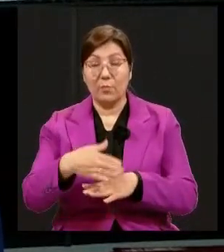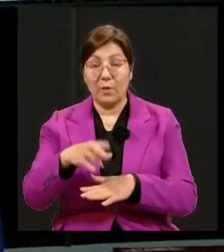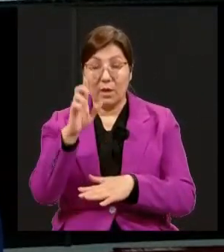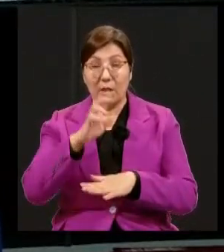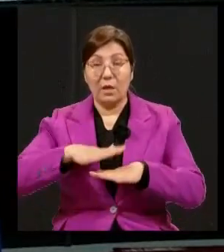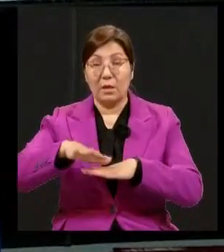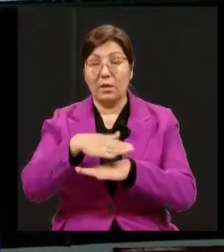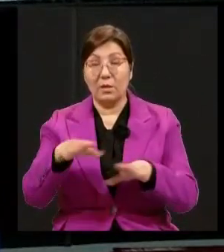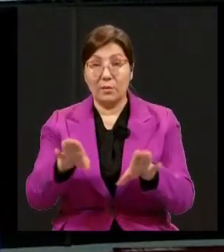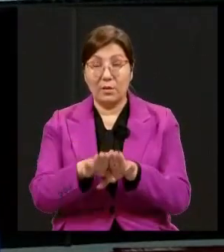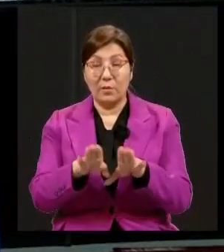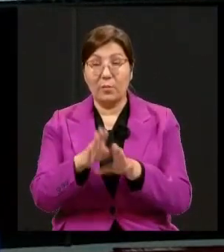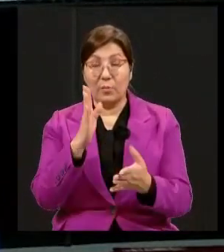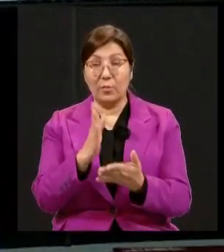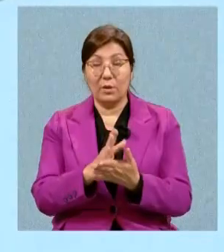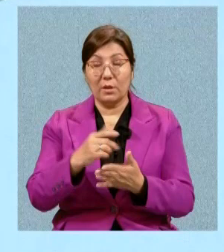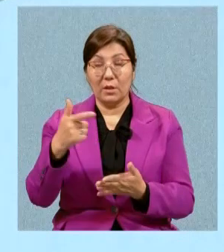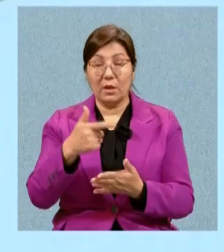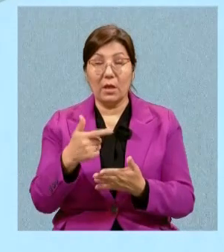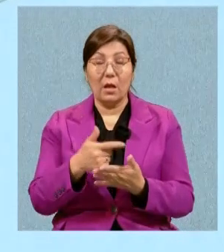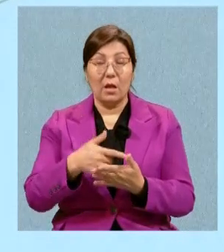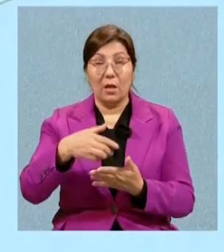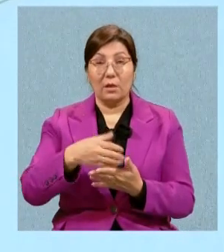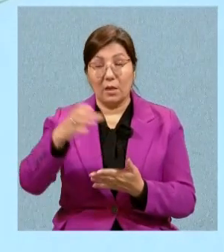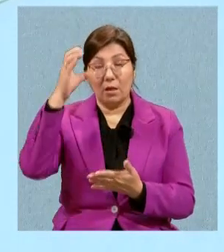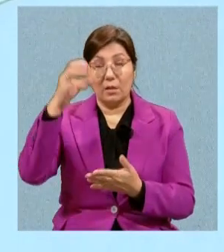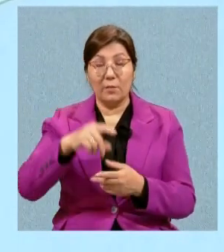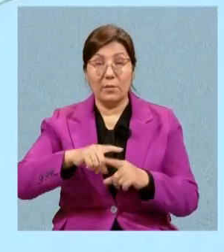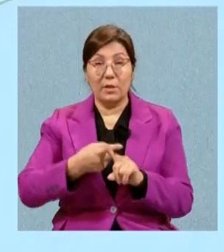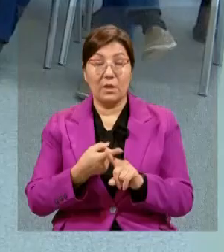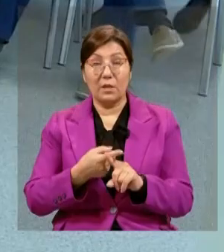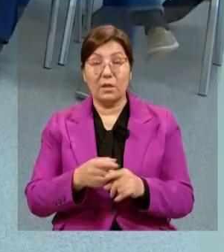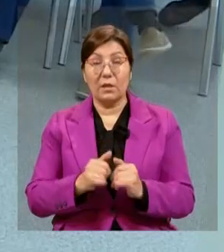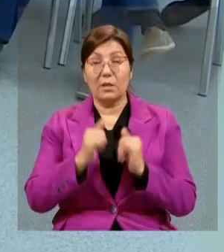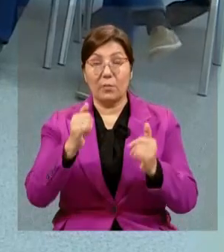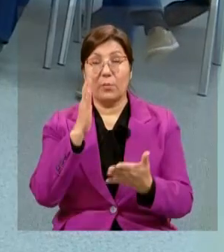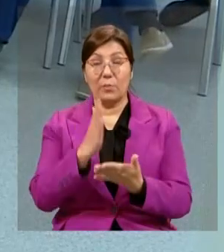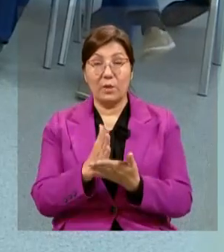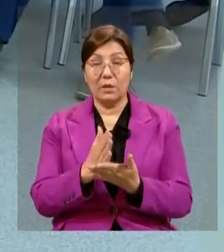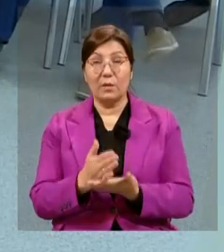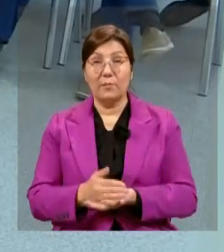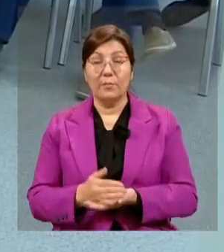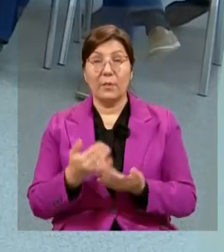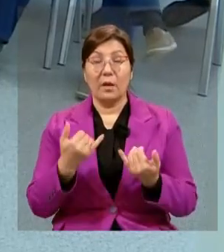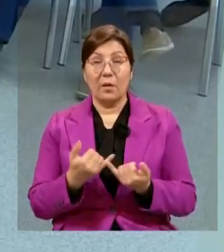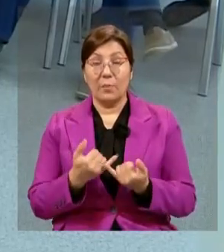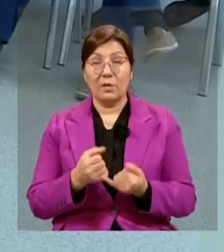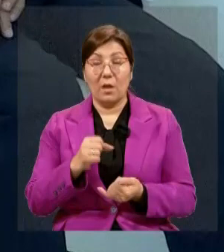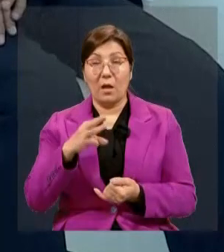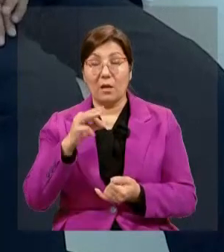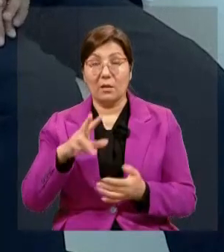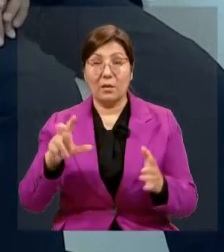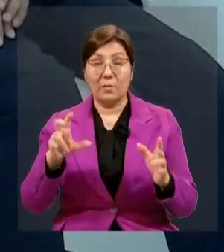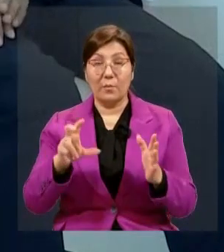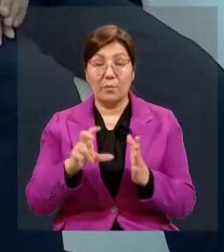ғылыми техникалық өзіміздің прогресіміз болады. Я, дәл қазіргі таңда еліміз энергия тапшылығын аса қатты сезініп отырған жоқ. Десе де атом электр